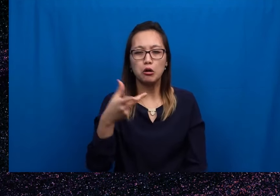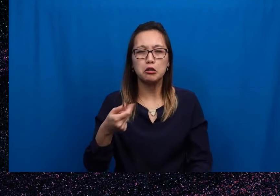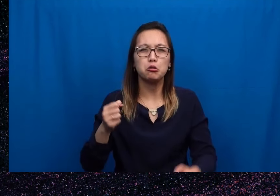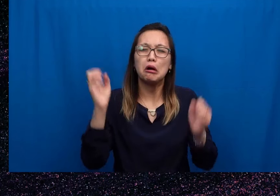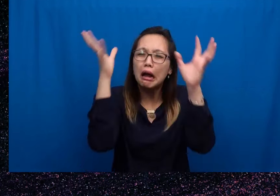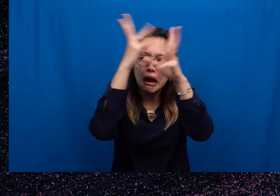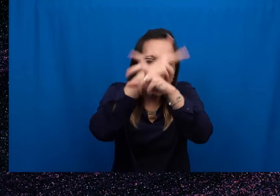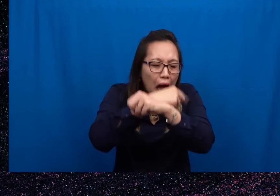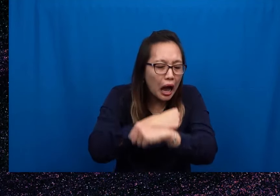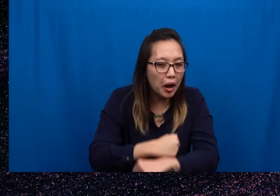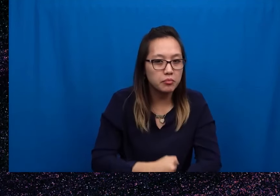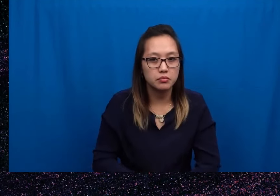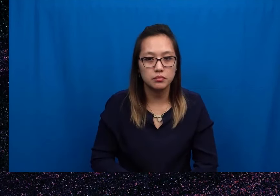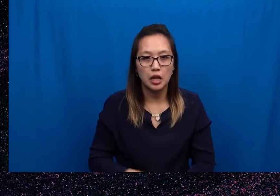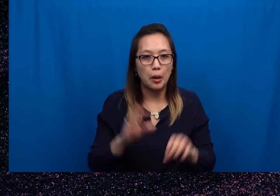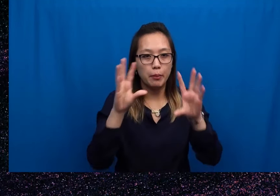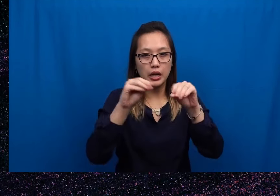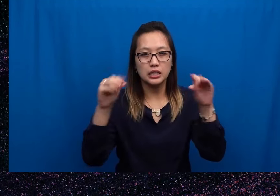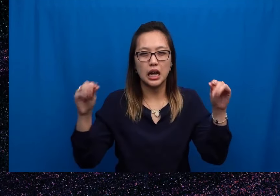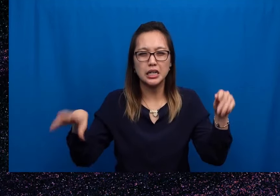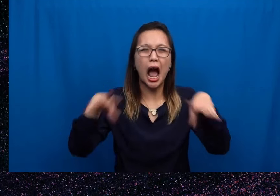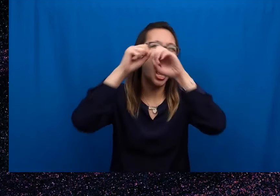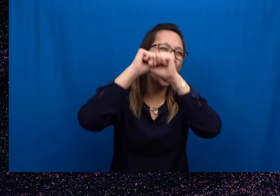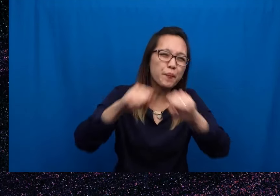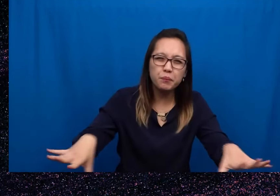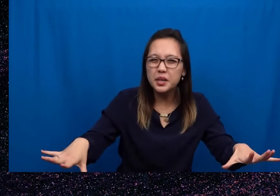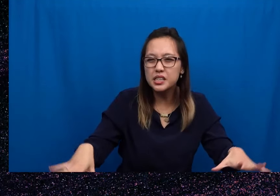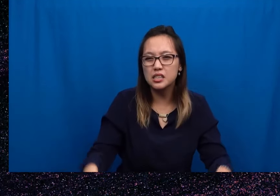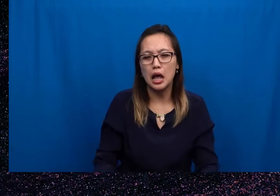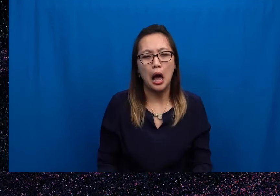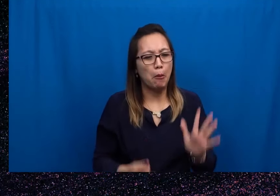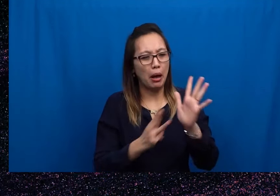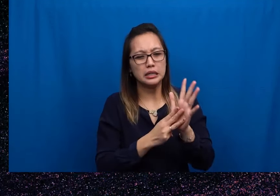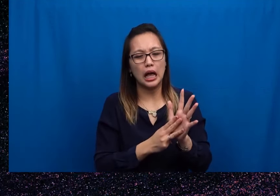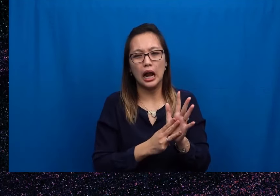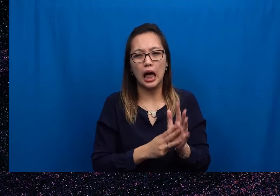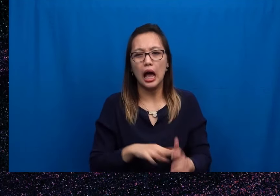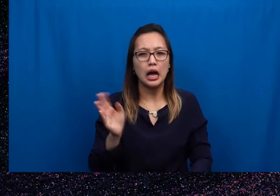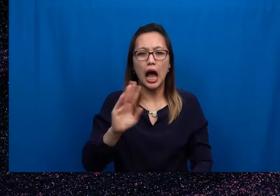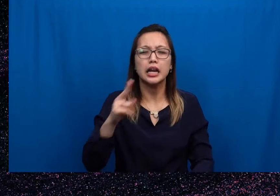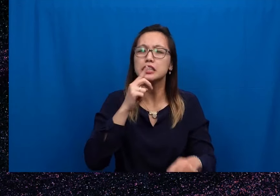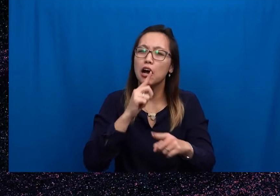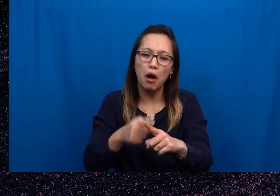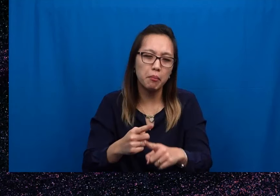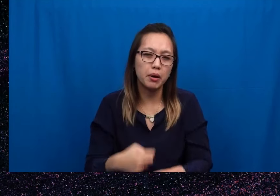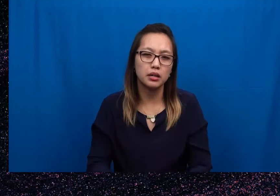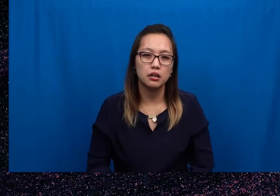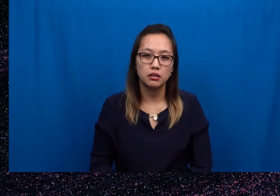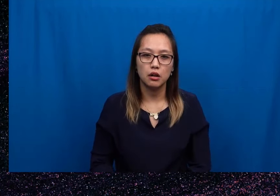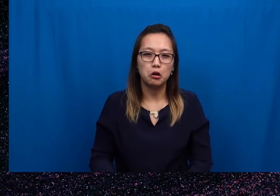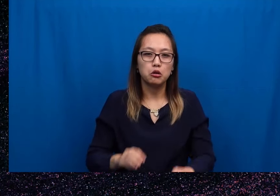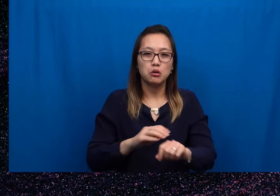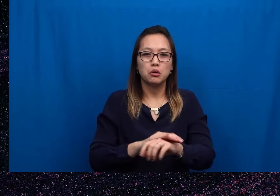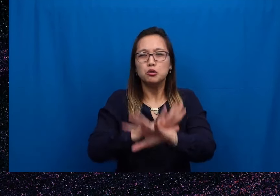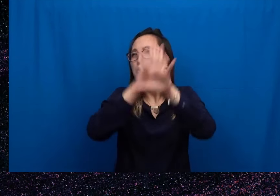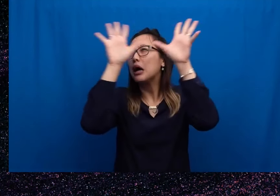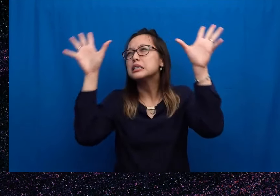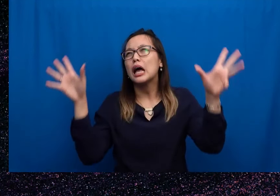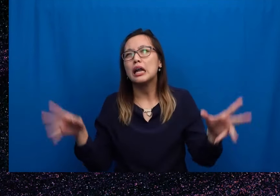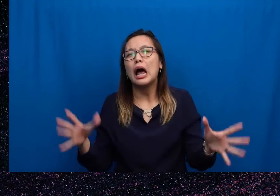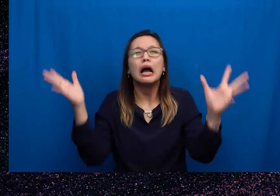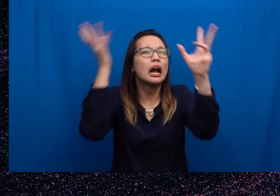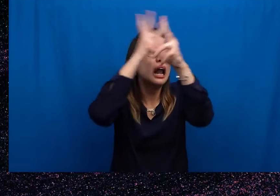mentok, pergumulan-pergumulannya seperti tidak terjawab. Suasananya sungguh mencekam. Sama